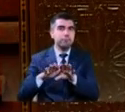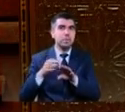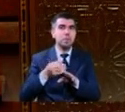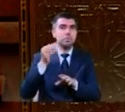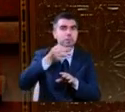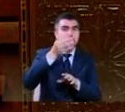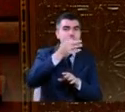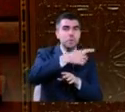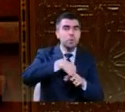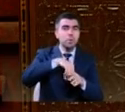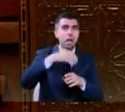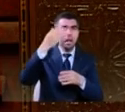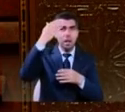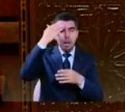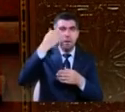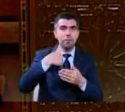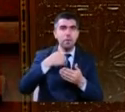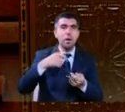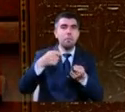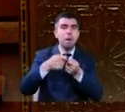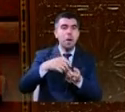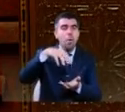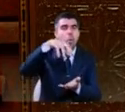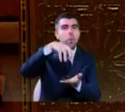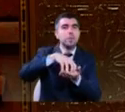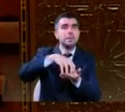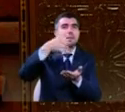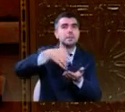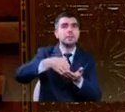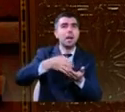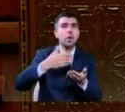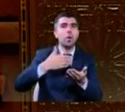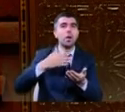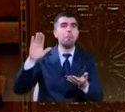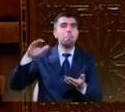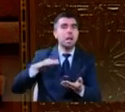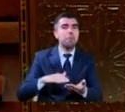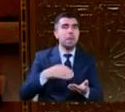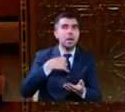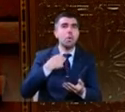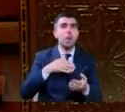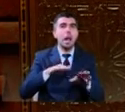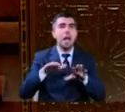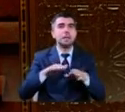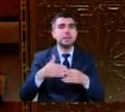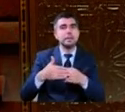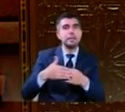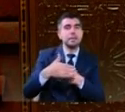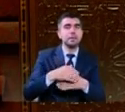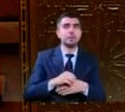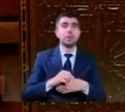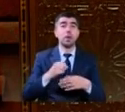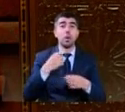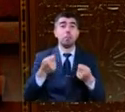الرئيسية وخاصة في الوسط ديال الأطلس، وهذا المحور الطرقي ديال تنغير بني منال كما تفضلتم هو فيه جوج